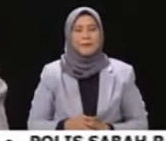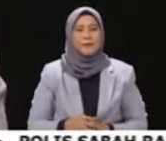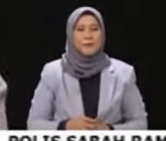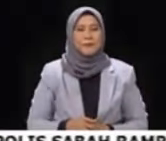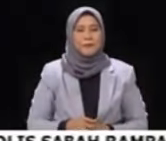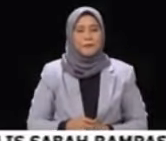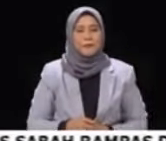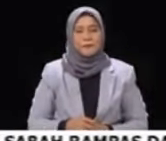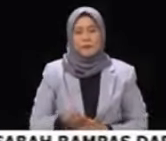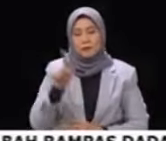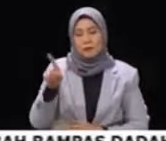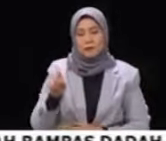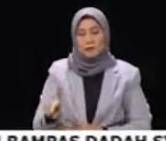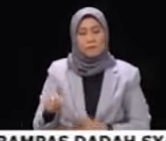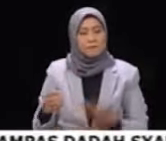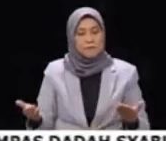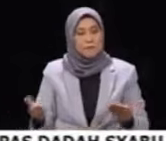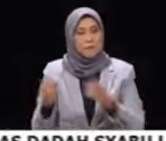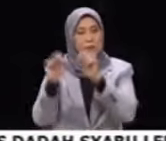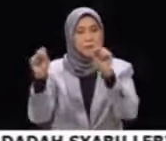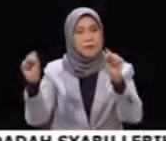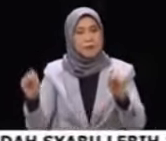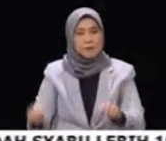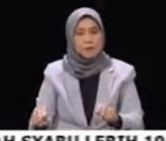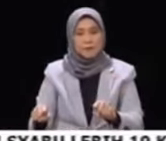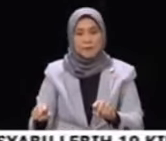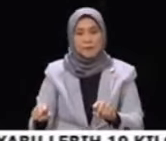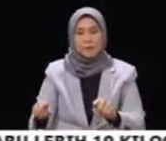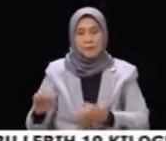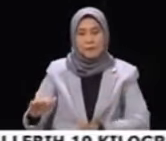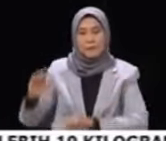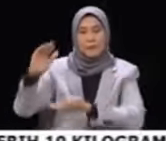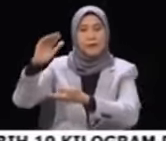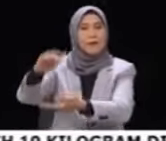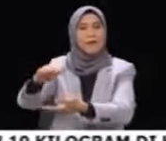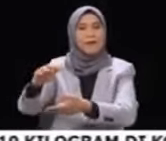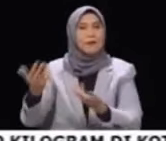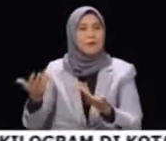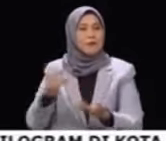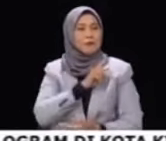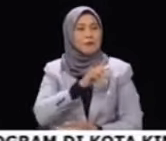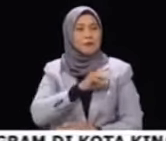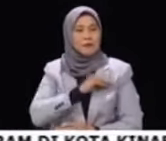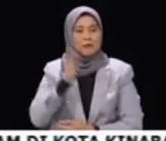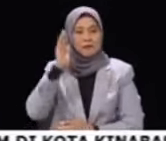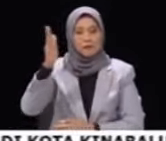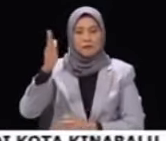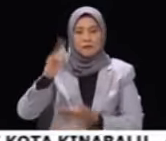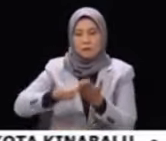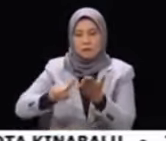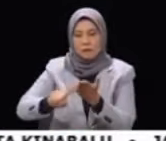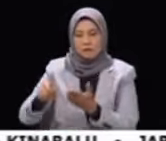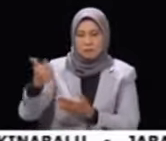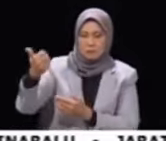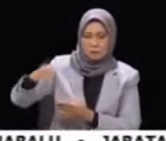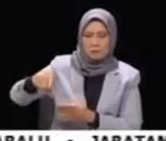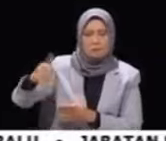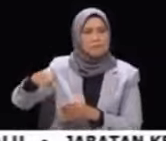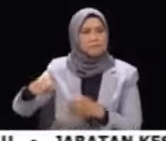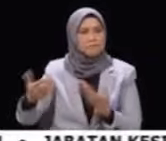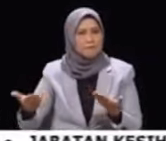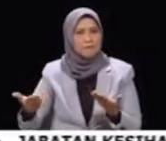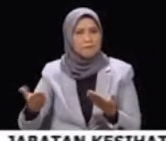berhormat, kalau bercakap soal sistem penyampaian ataupun delivery, ya, selalu saja kementerian itu akan dirujuk kepada prestasinya